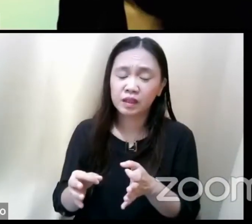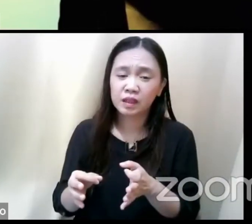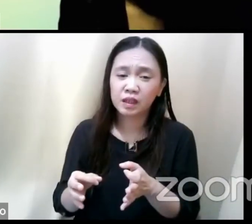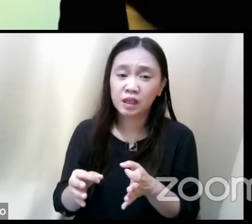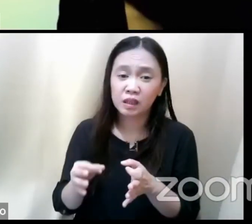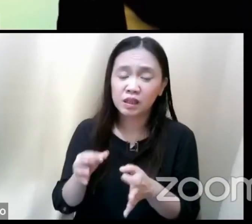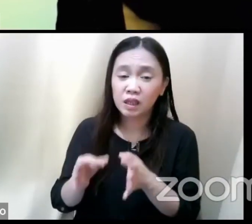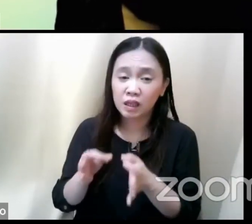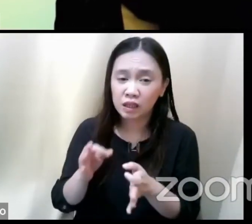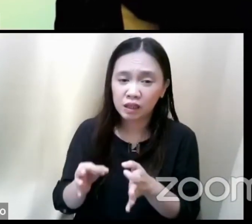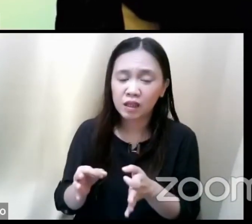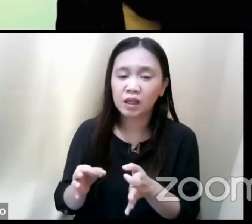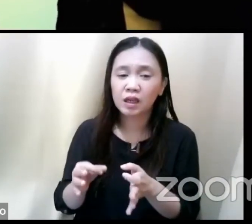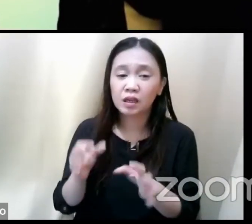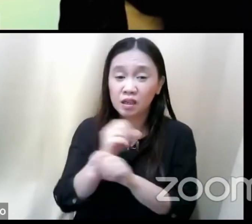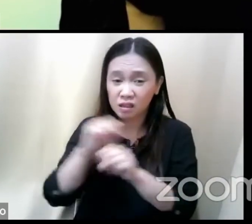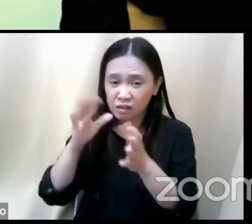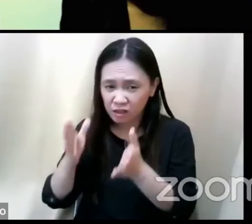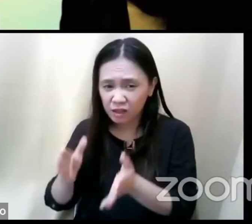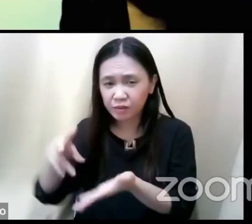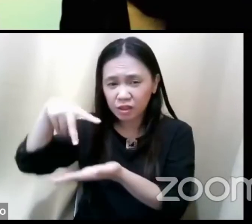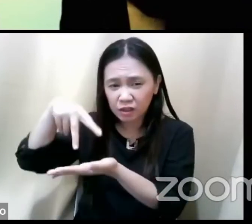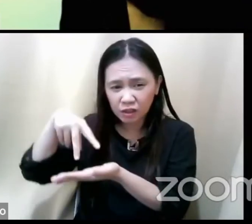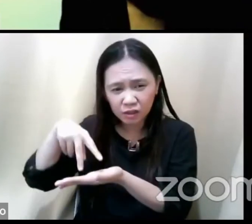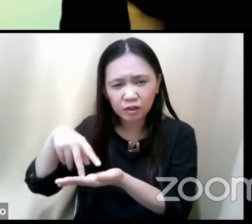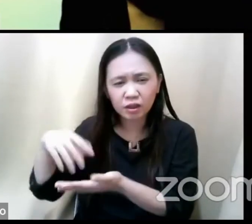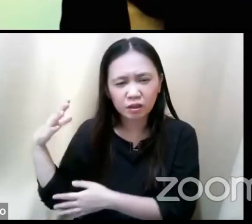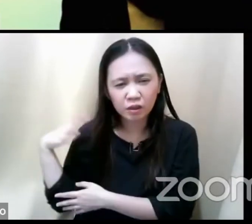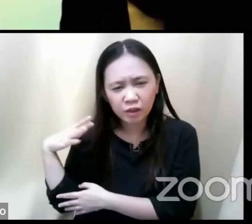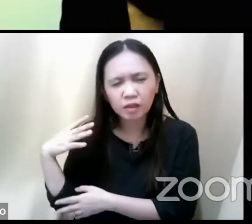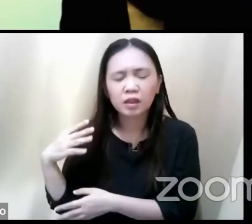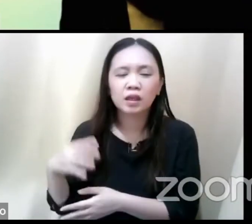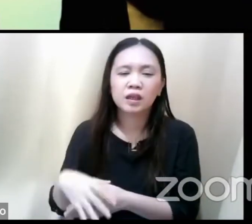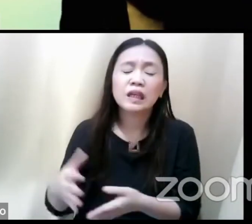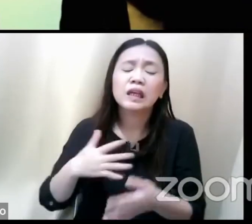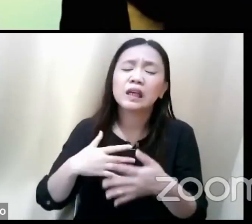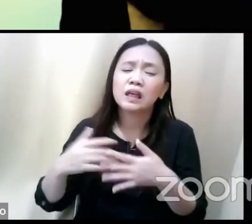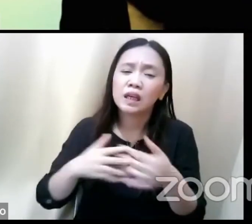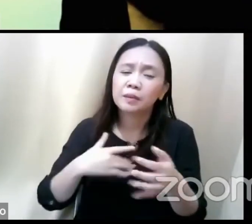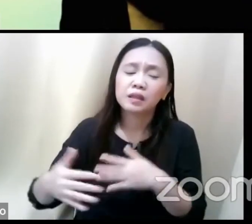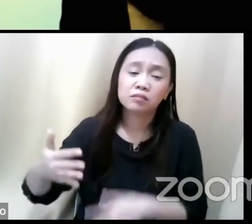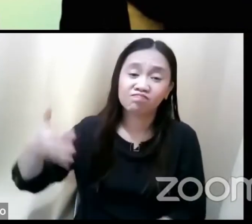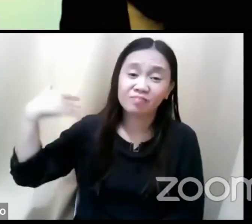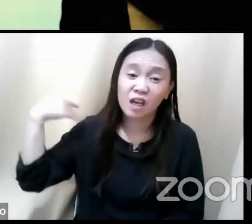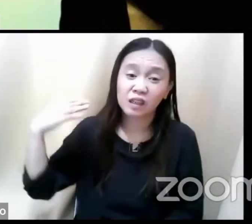bystander, ang pwede lang po natin gawin is kahit nung wala pang COVID, no? Kahit wala pang COVID